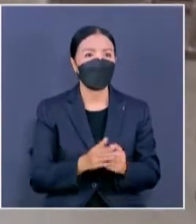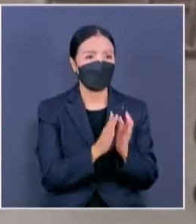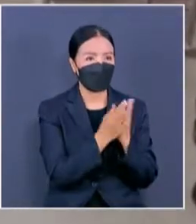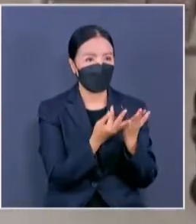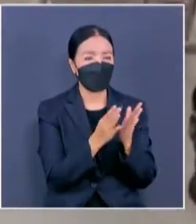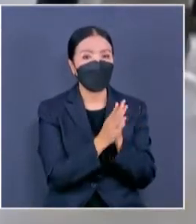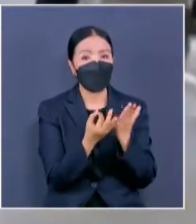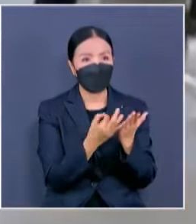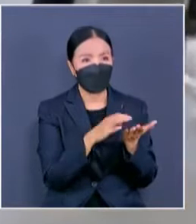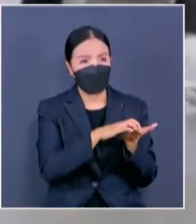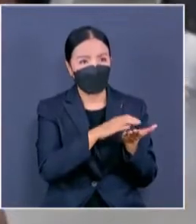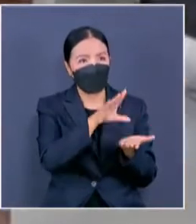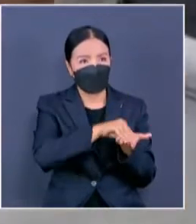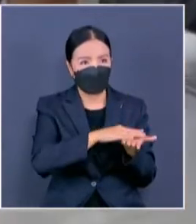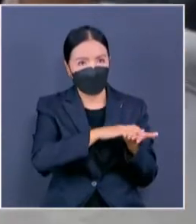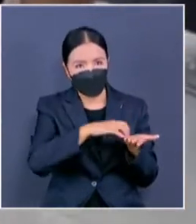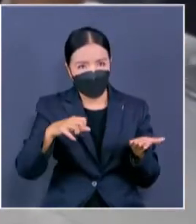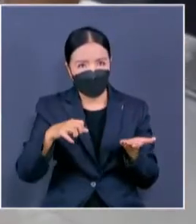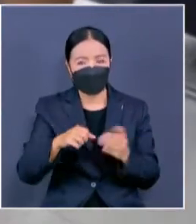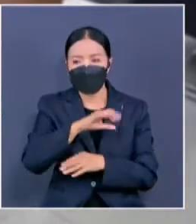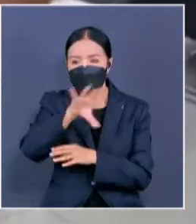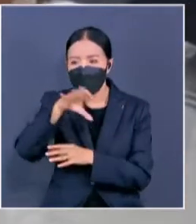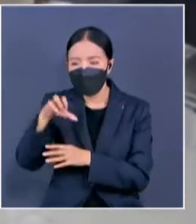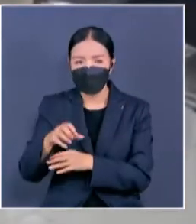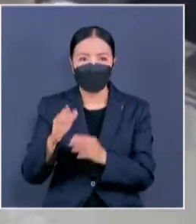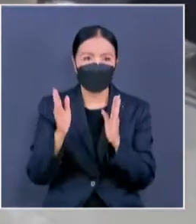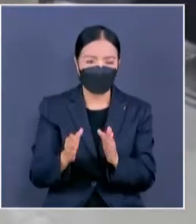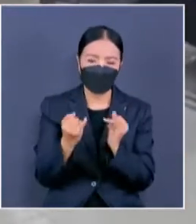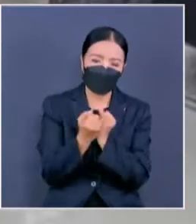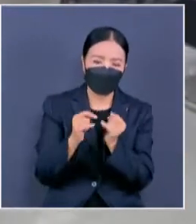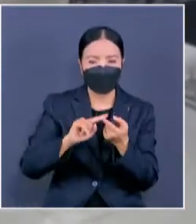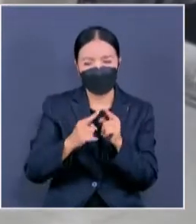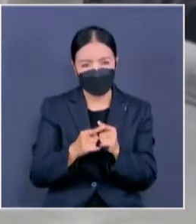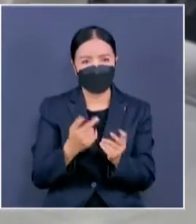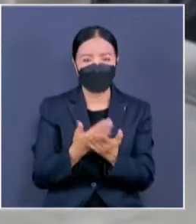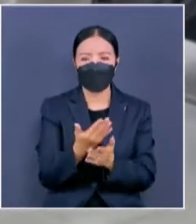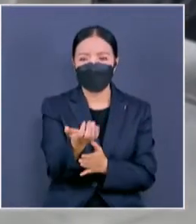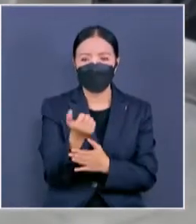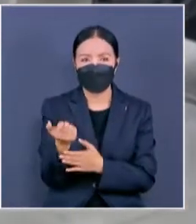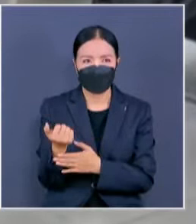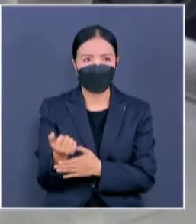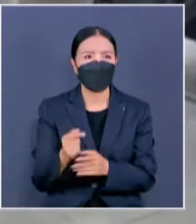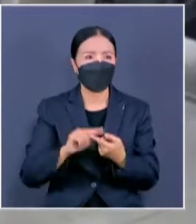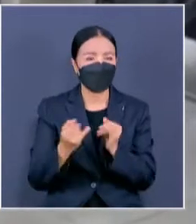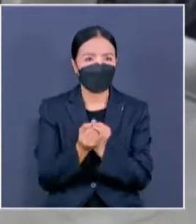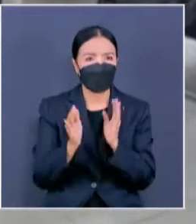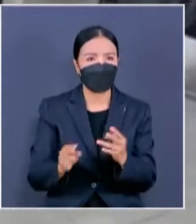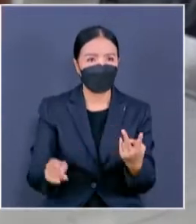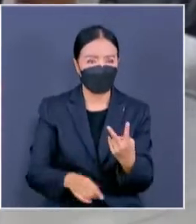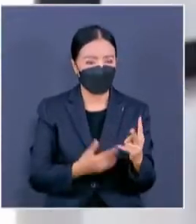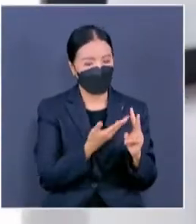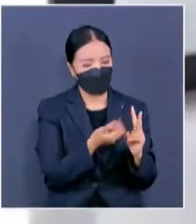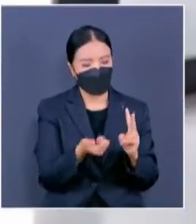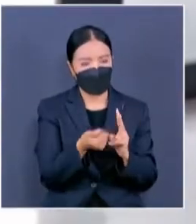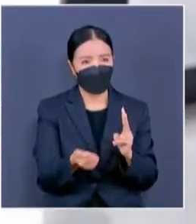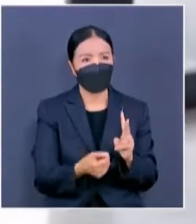ใกล้ชิดทำให้มีผู้เสียหายโอนเงินให้กับคนร้ายโดยเฉพาะเพื่อนสนิทของเธอ2คนคนแรกเนี่ยโด